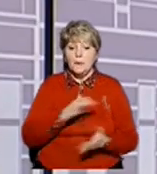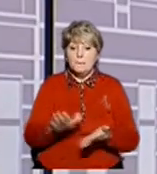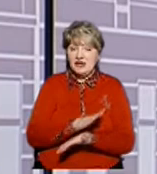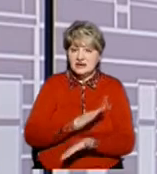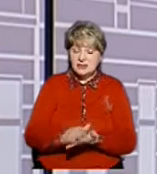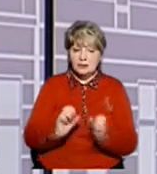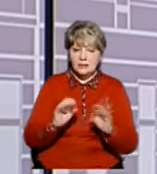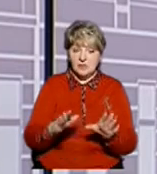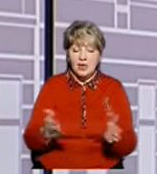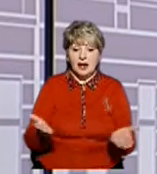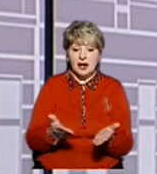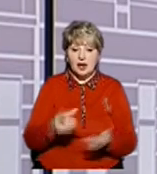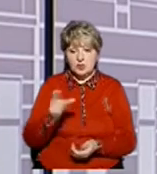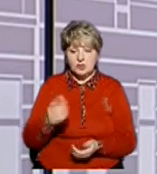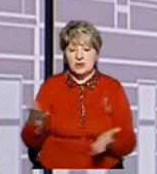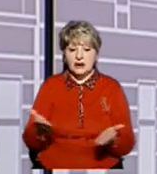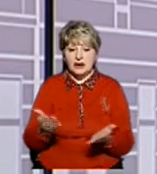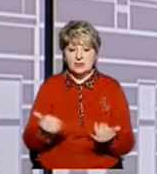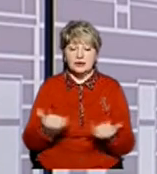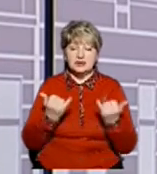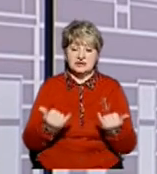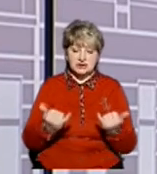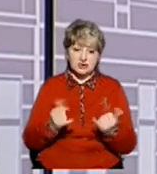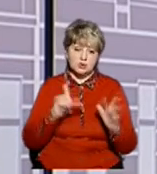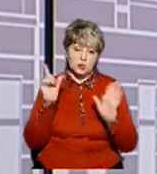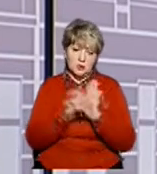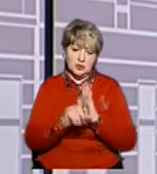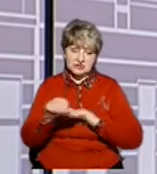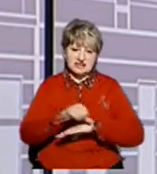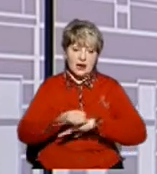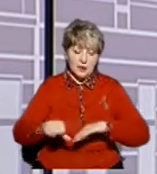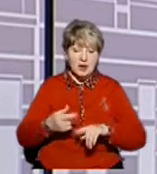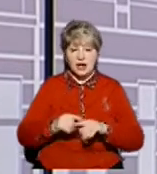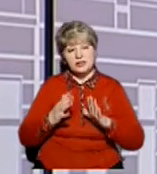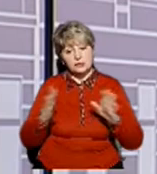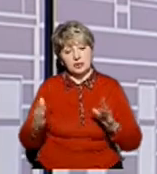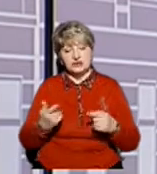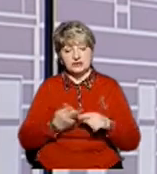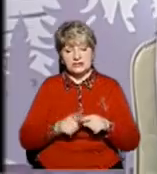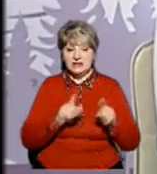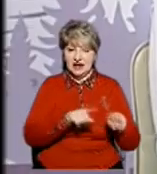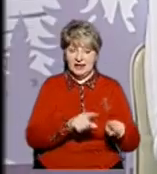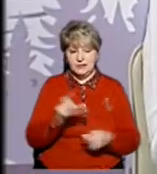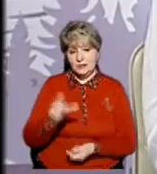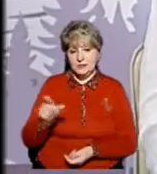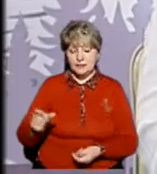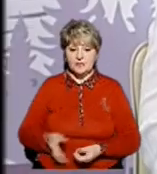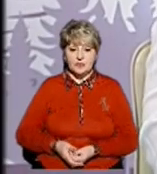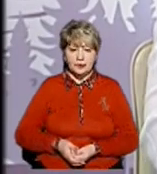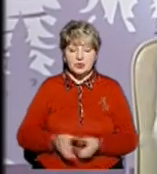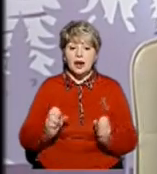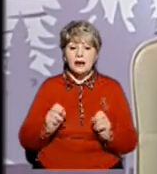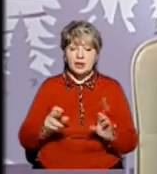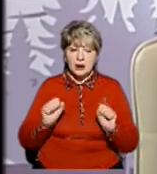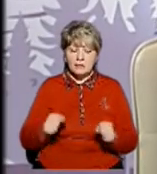це люди, ті, які на даний момент сьогодні українці перебувають за кордоном. От в більшості так. Пані Тетяна, як